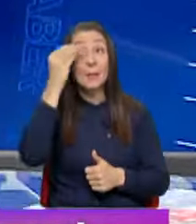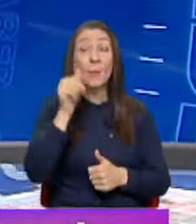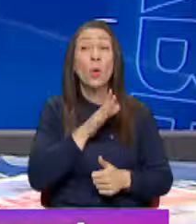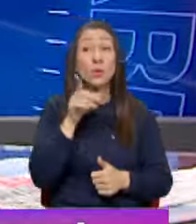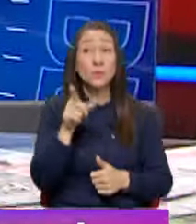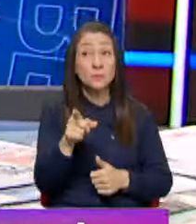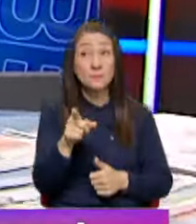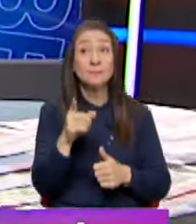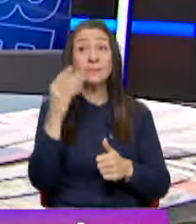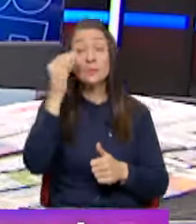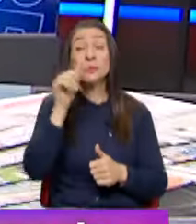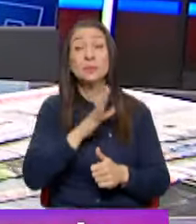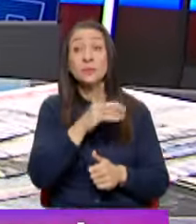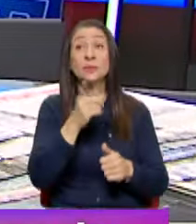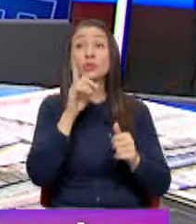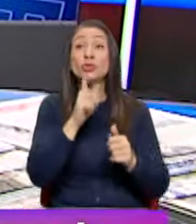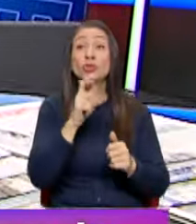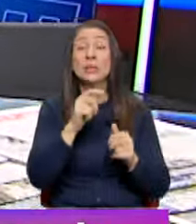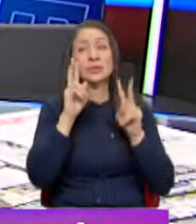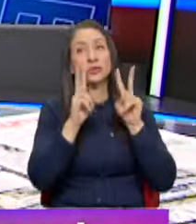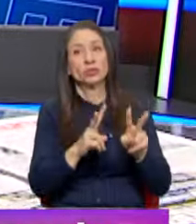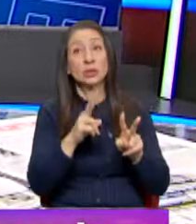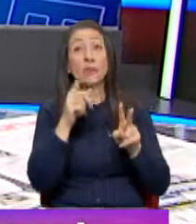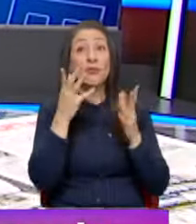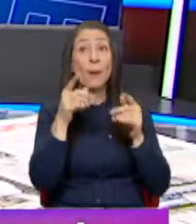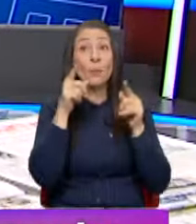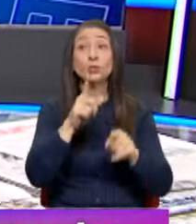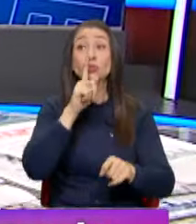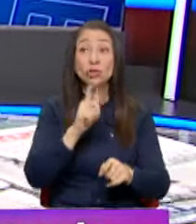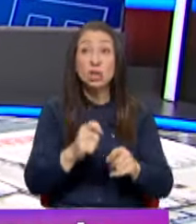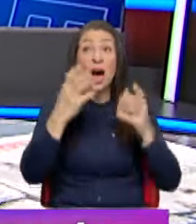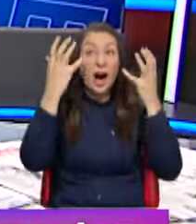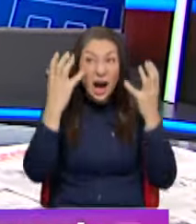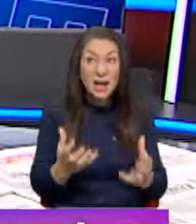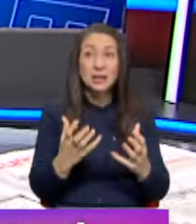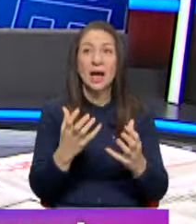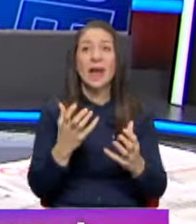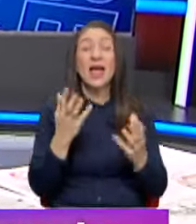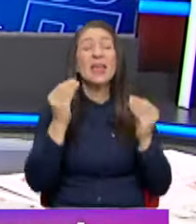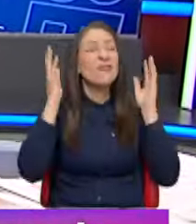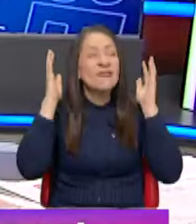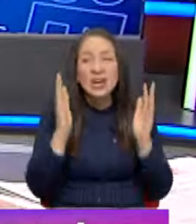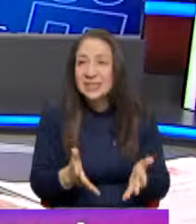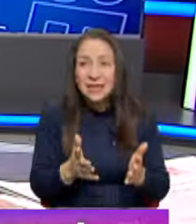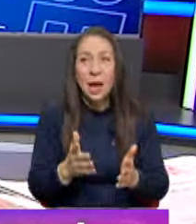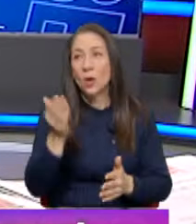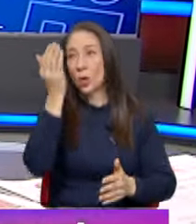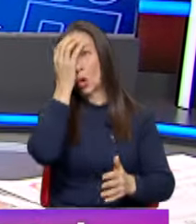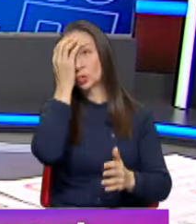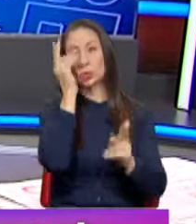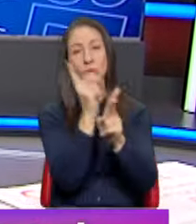İmamoğlu ve Ekrem imamoğlu'nun vaatlerini göreceksiniz ve bu vaatler ağırlıkla ve en çok